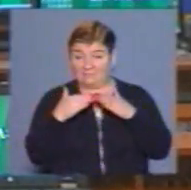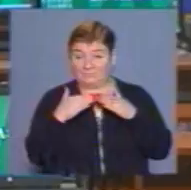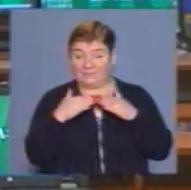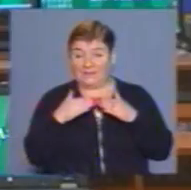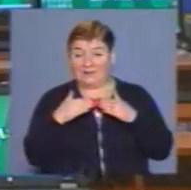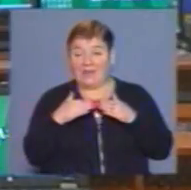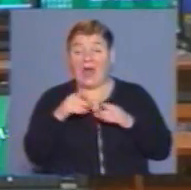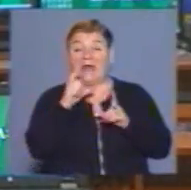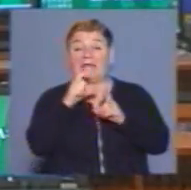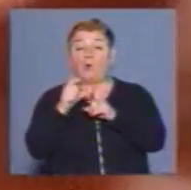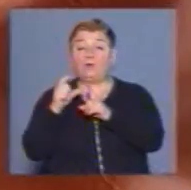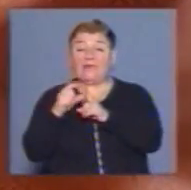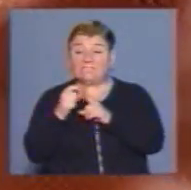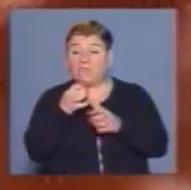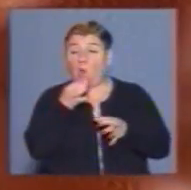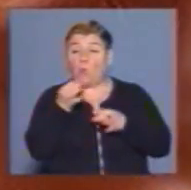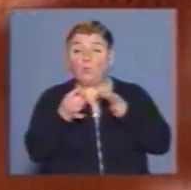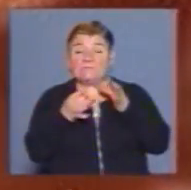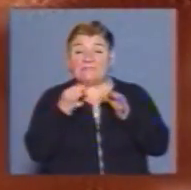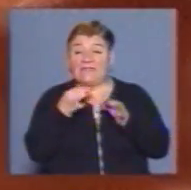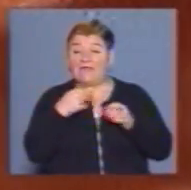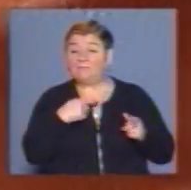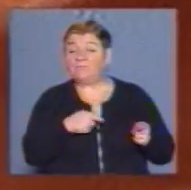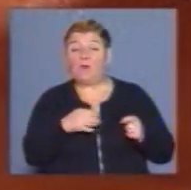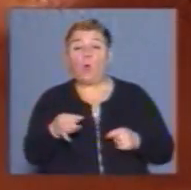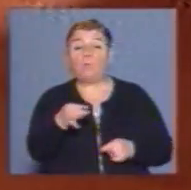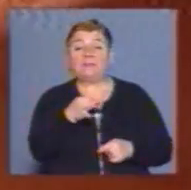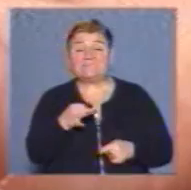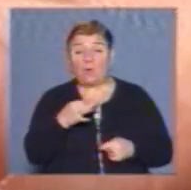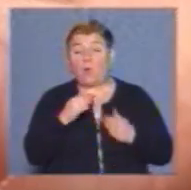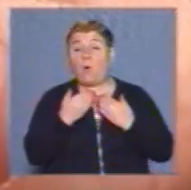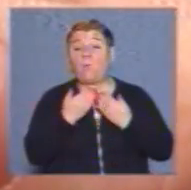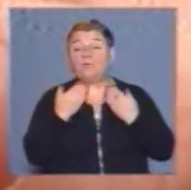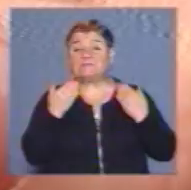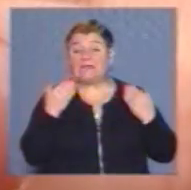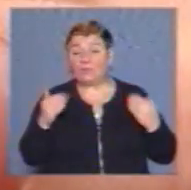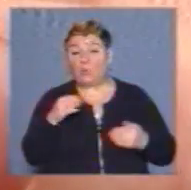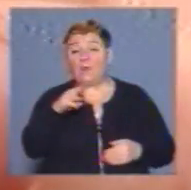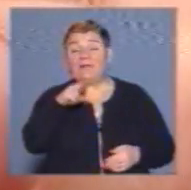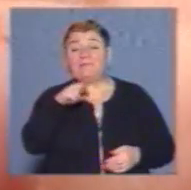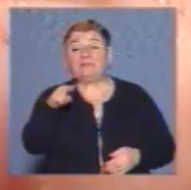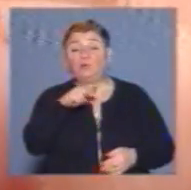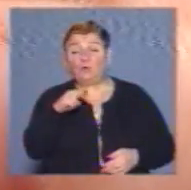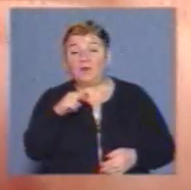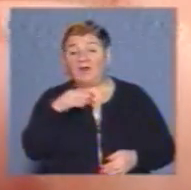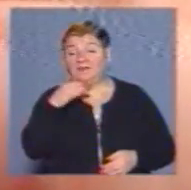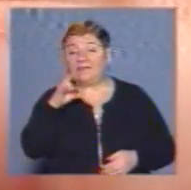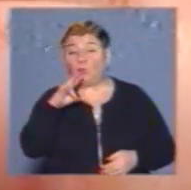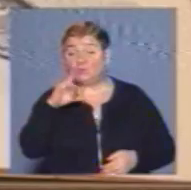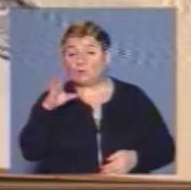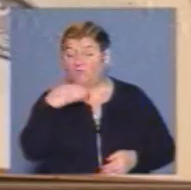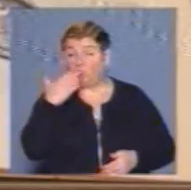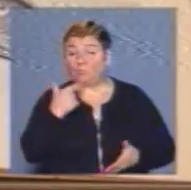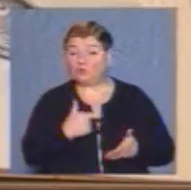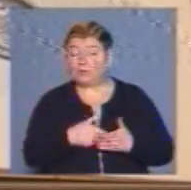Наконечники до стріл, гудзики та персні передали митники обласному краєзнавчому музею імені Теводара Легоцького в Ужгороді. Про це